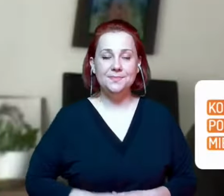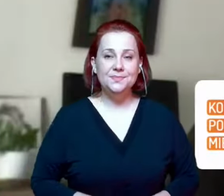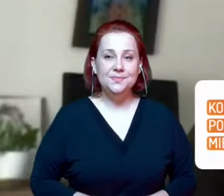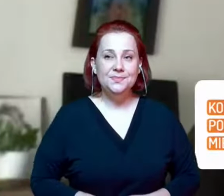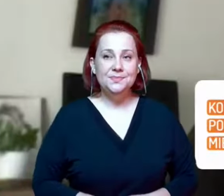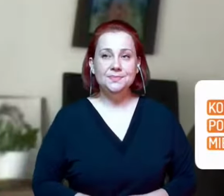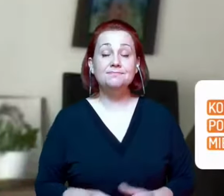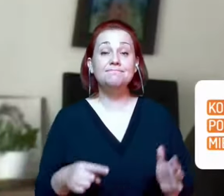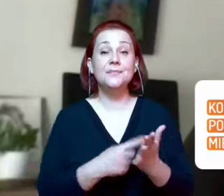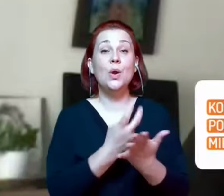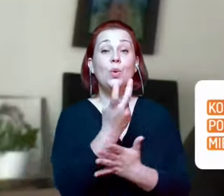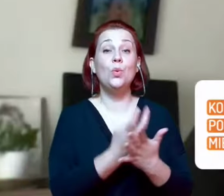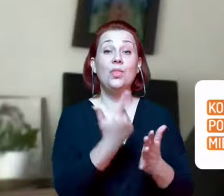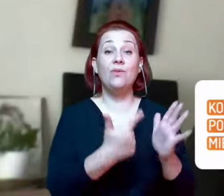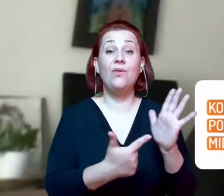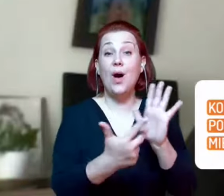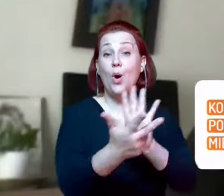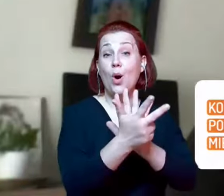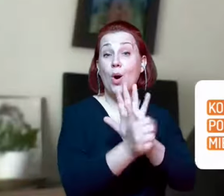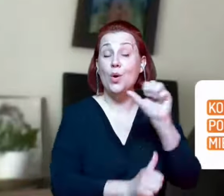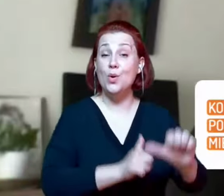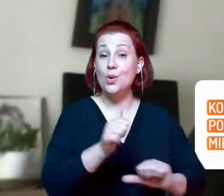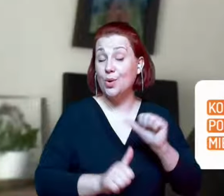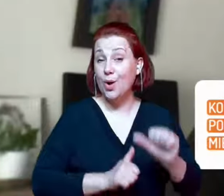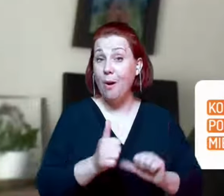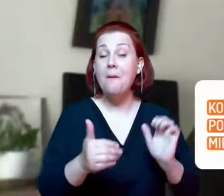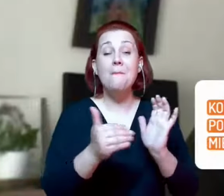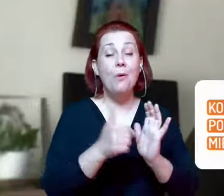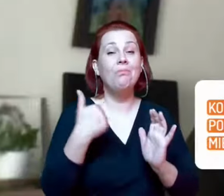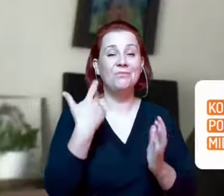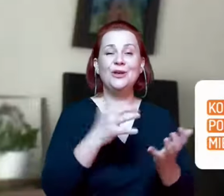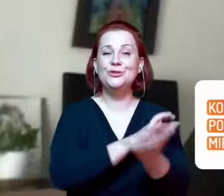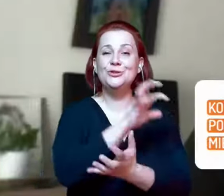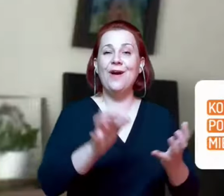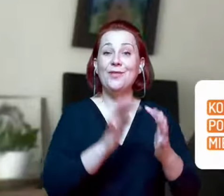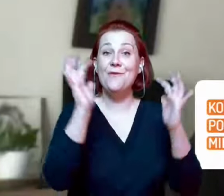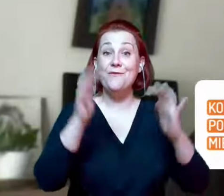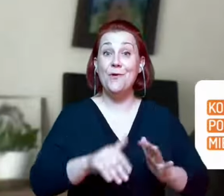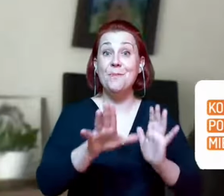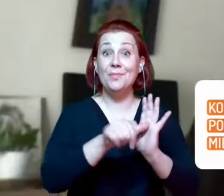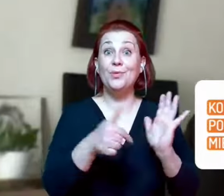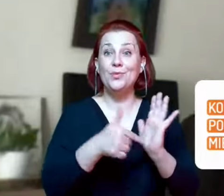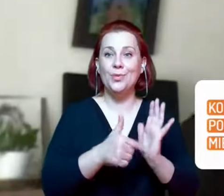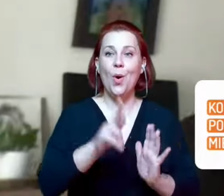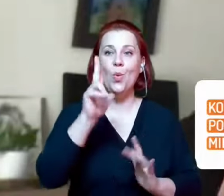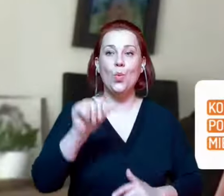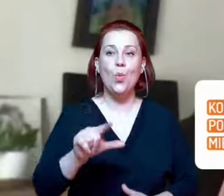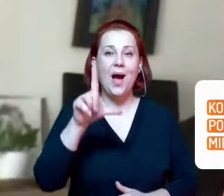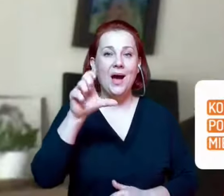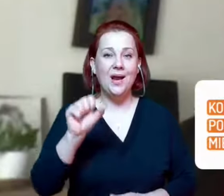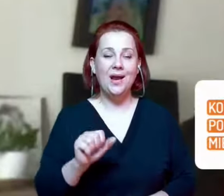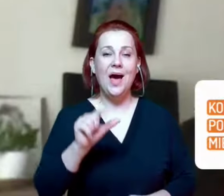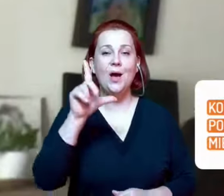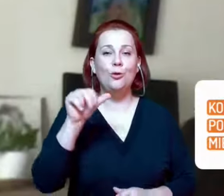W lutym 2018 roku odbyło się Światowe Forum Miejskie właśnie w Kuala Lumpur.